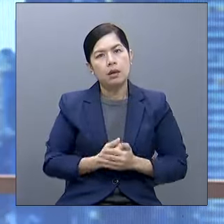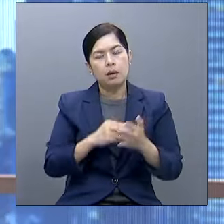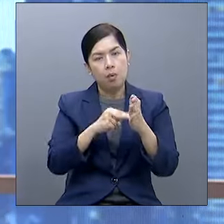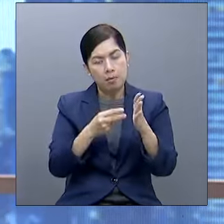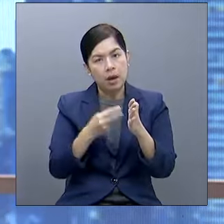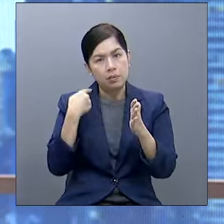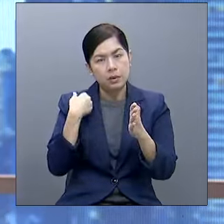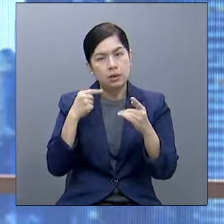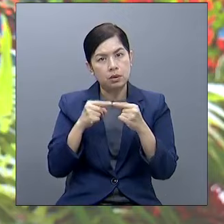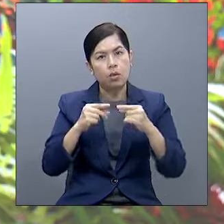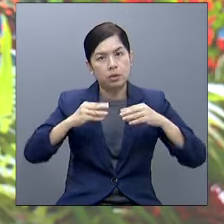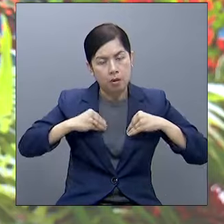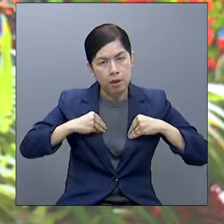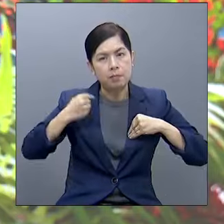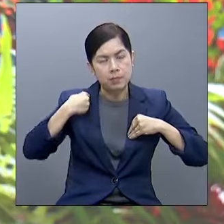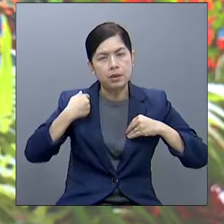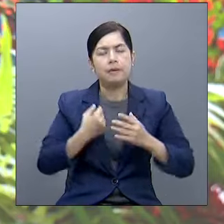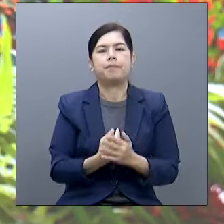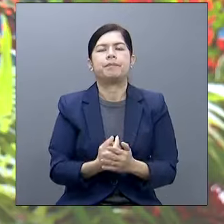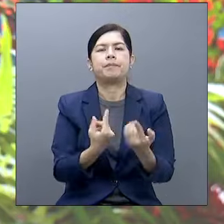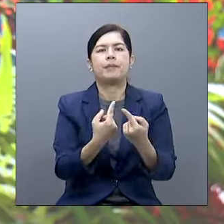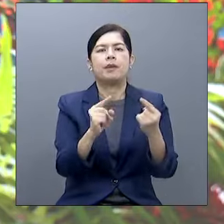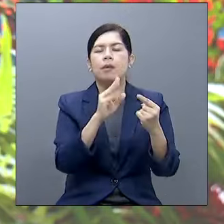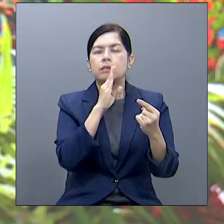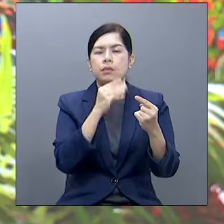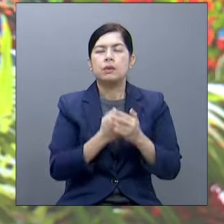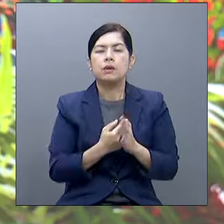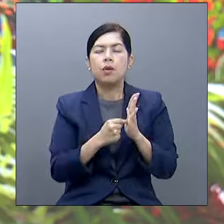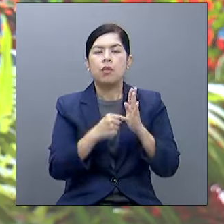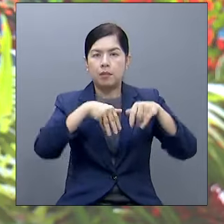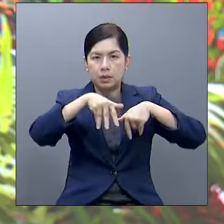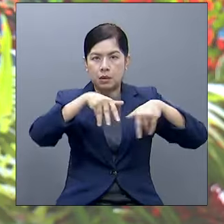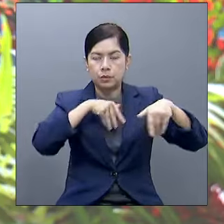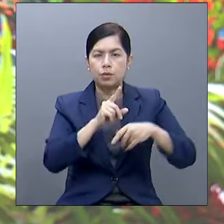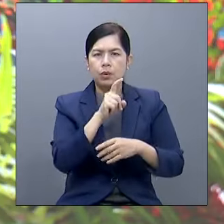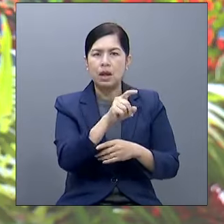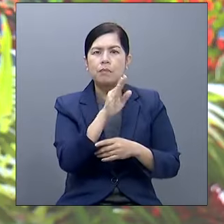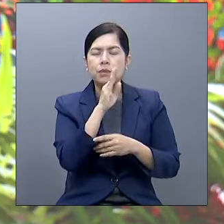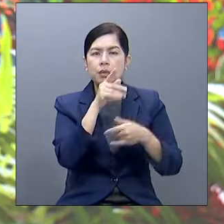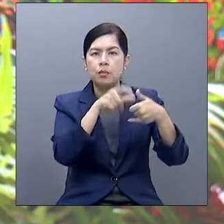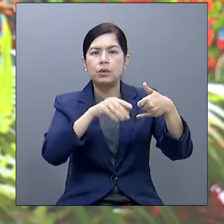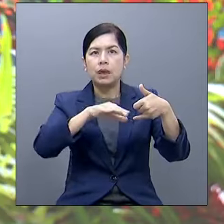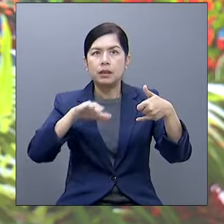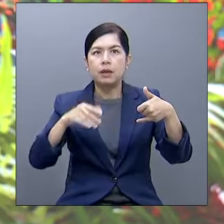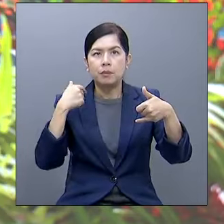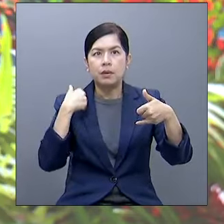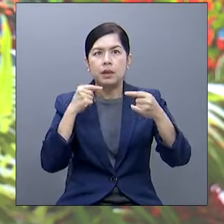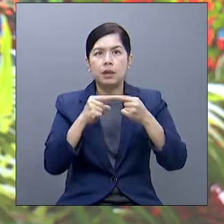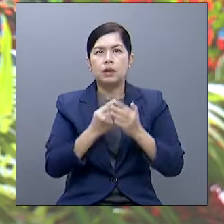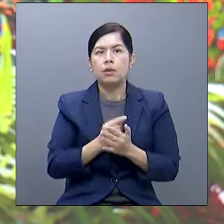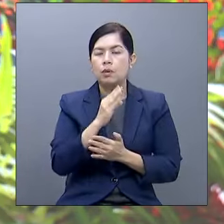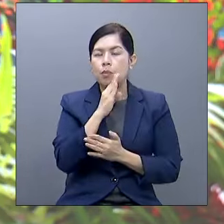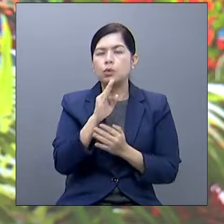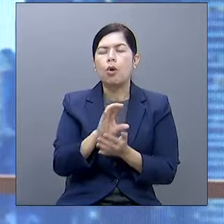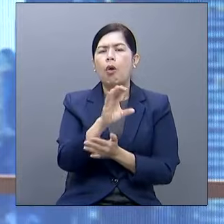อม ยอม นะคะพี่พิพย์มีกรณีของคุณผู้ชมที่ถามมาค่ะในติ๊กต็อกบอกว่าถ้าเด็กโดนล่อลวงล่ะคะไปกับเพื่อนแล้วกลับม